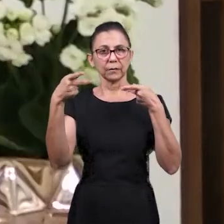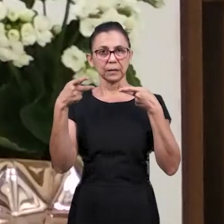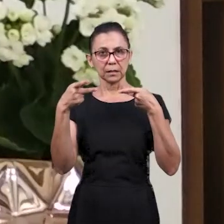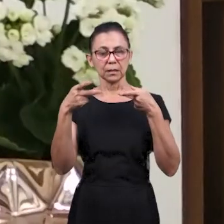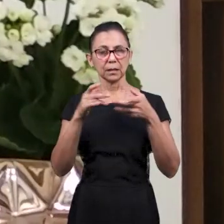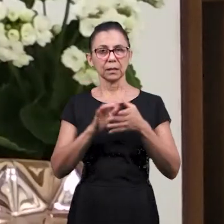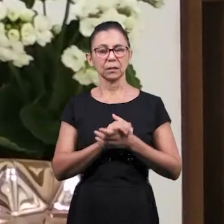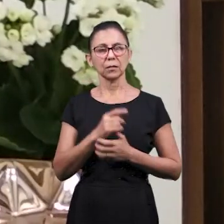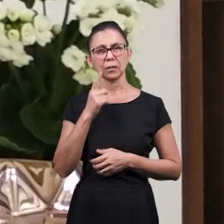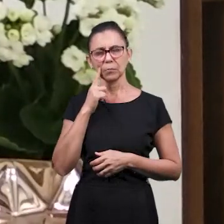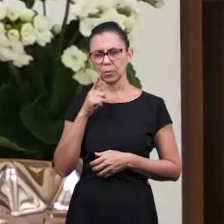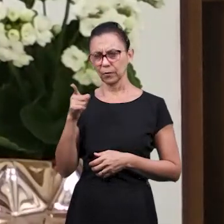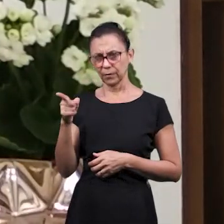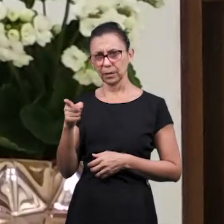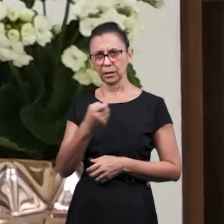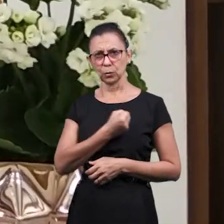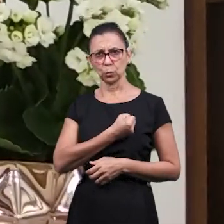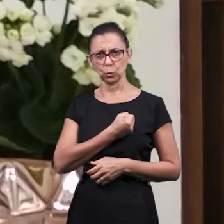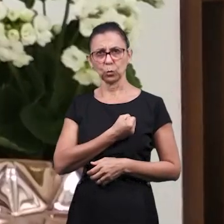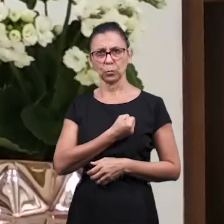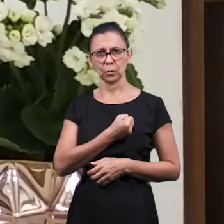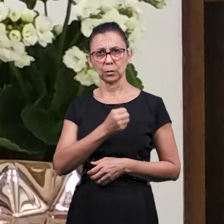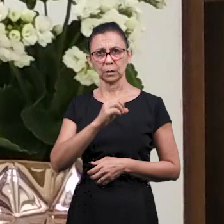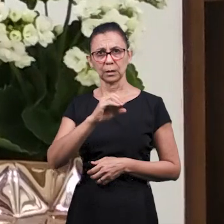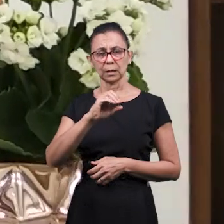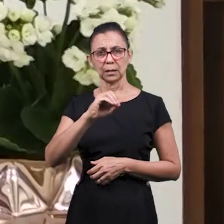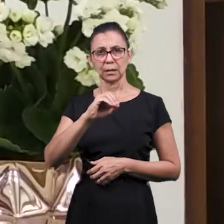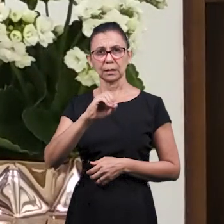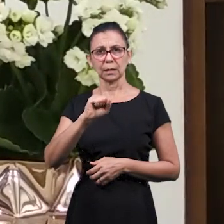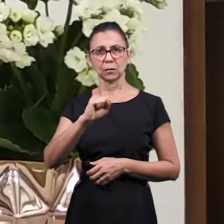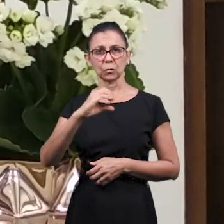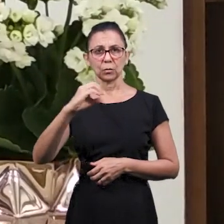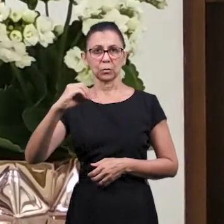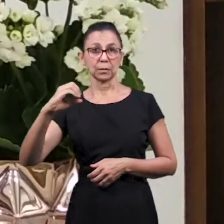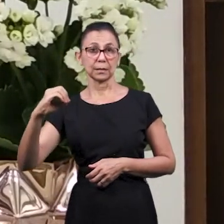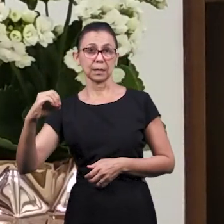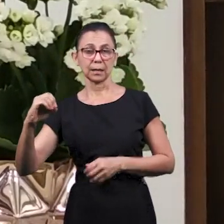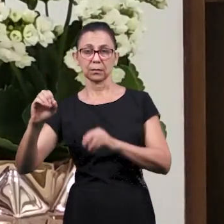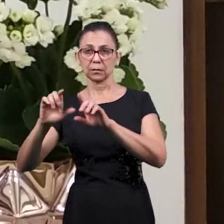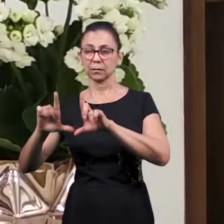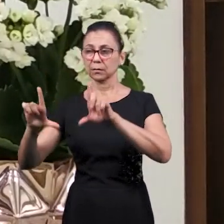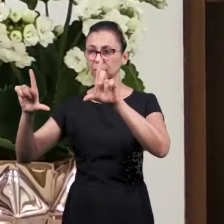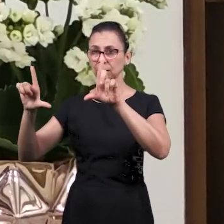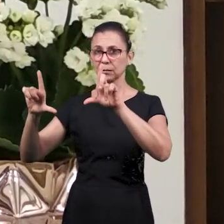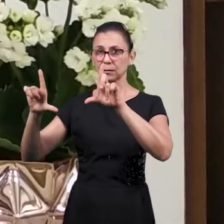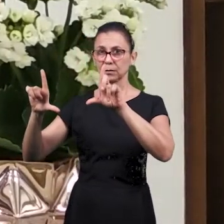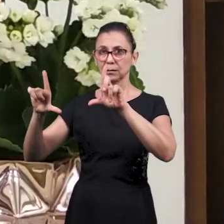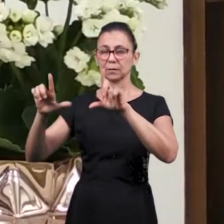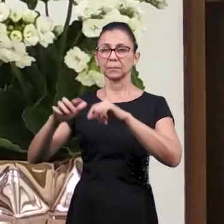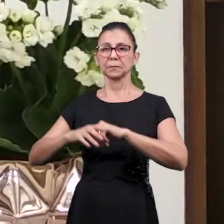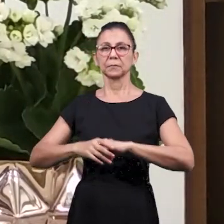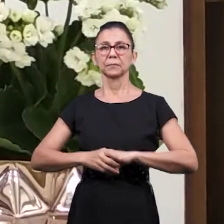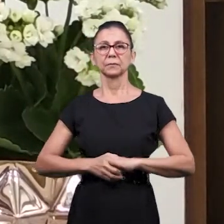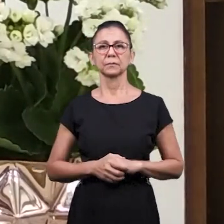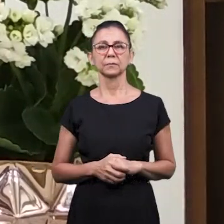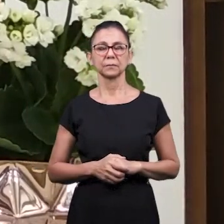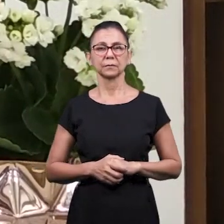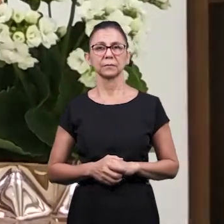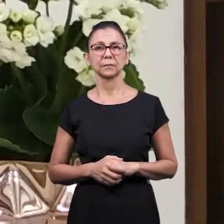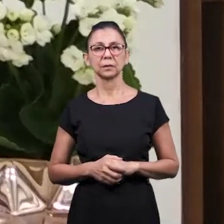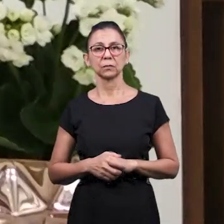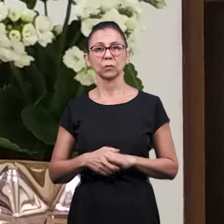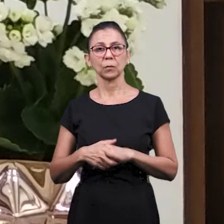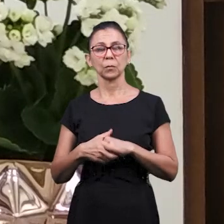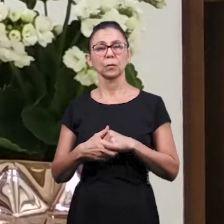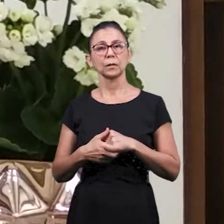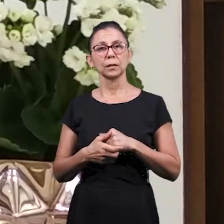мы благодарны за ваше присутствие. И для всех тех, хотели бы напомнить, что для всех тех, кто проживает на территории